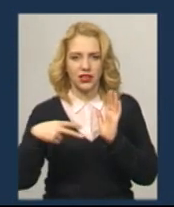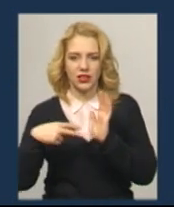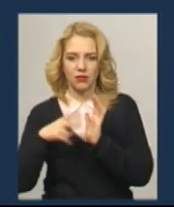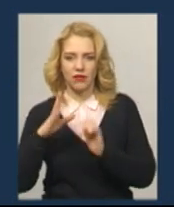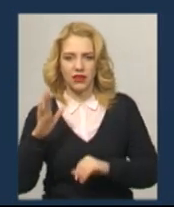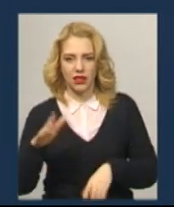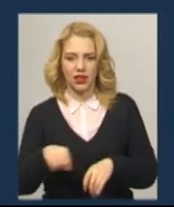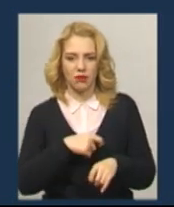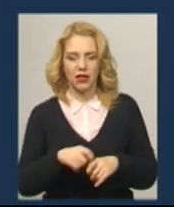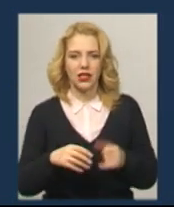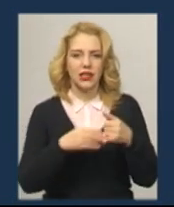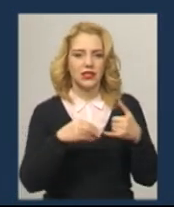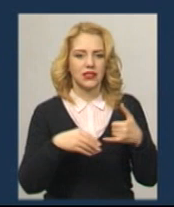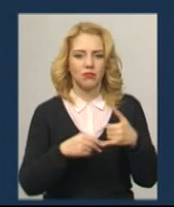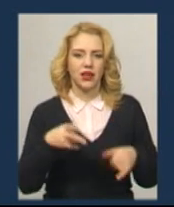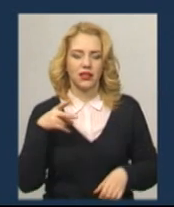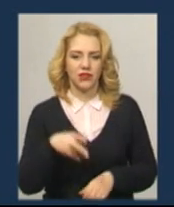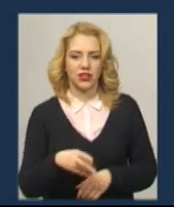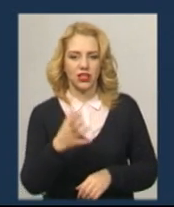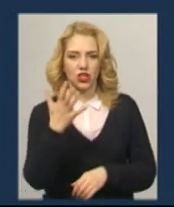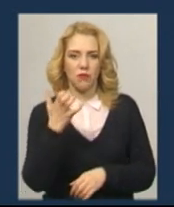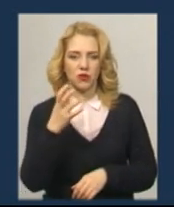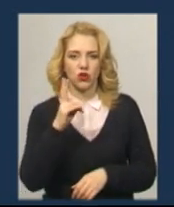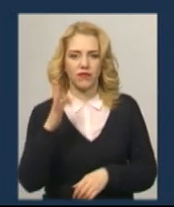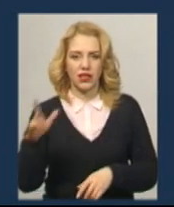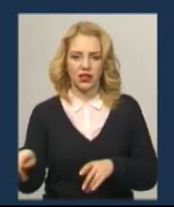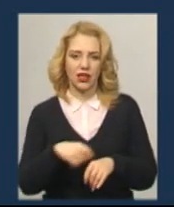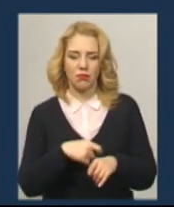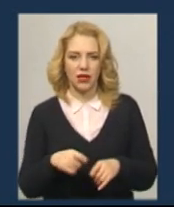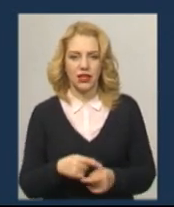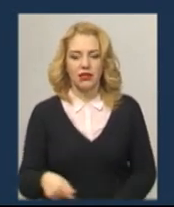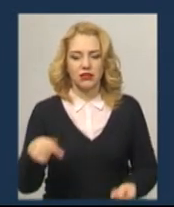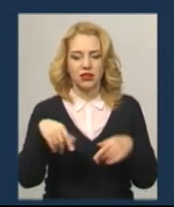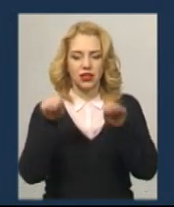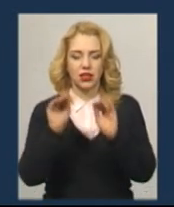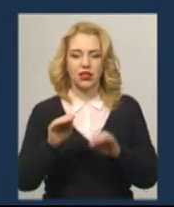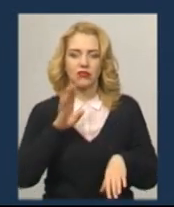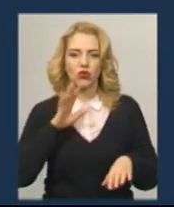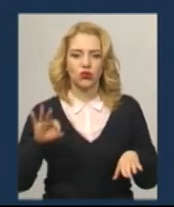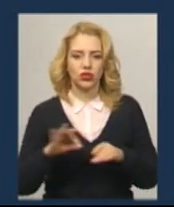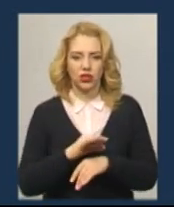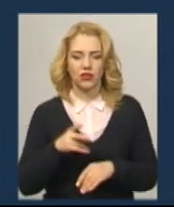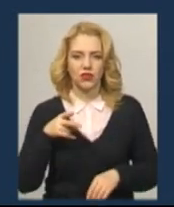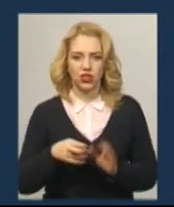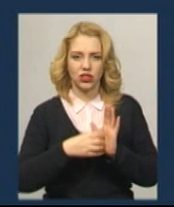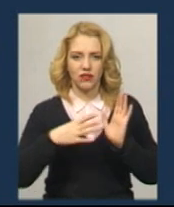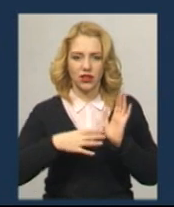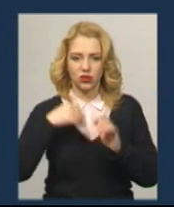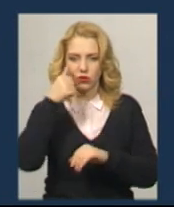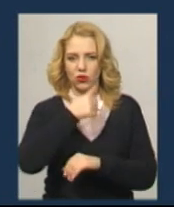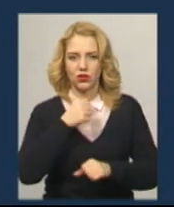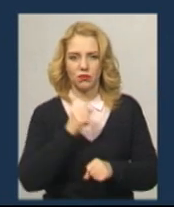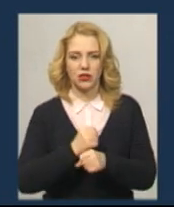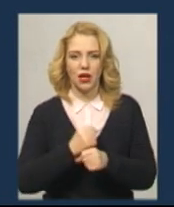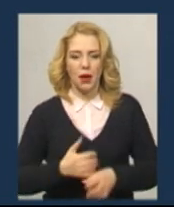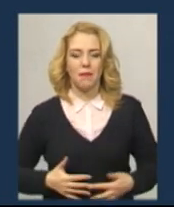земельна ділянка 2500 квадратних метрів. Згідно декларації, дружина Олександра Худенка у 2019 році працювала у